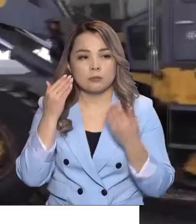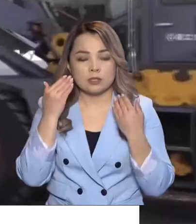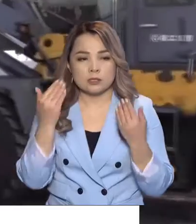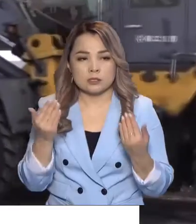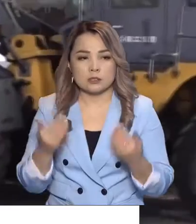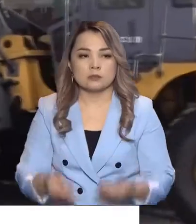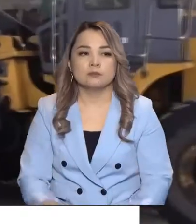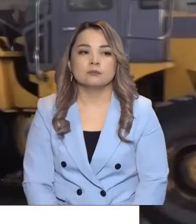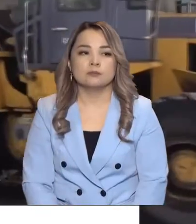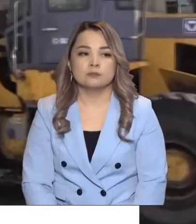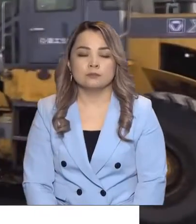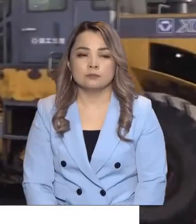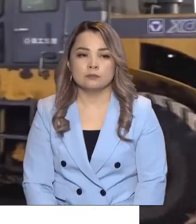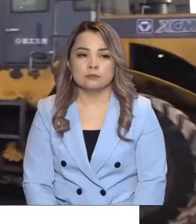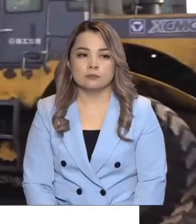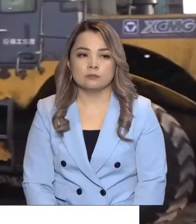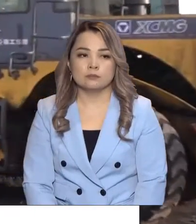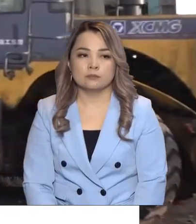белгісіз.